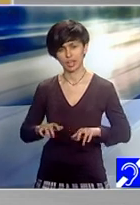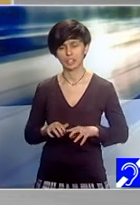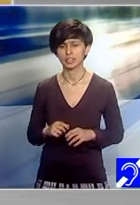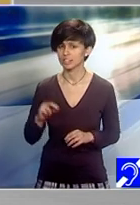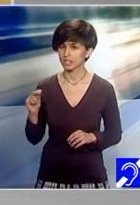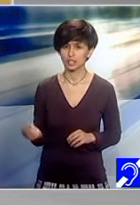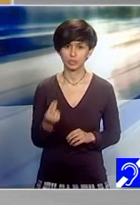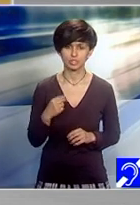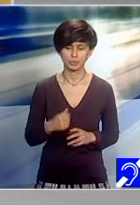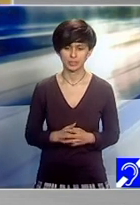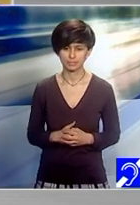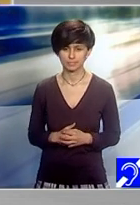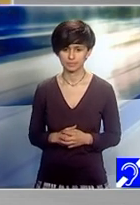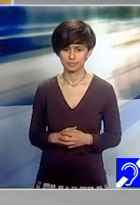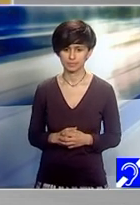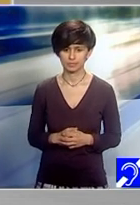senzațional